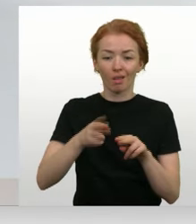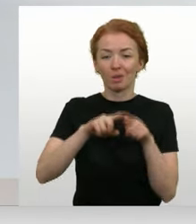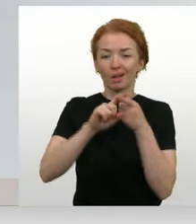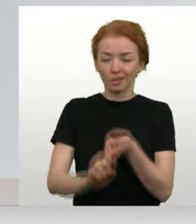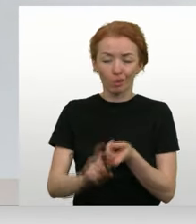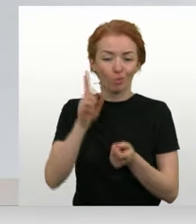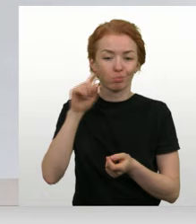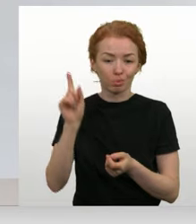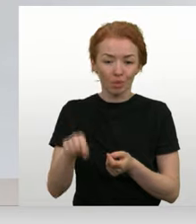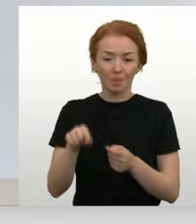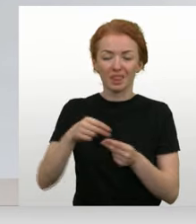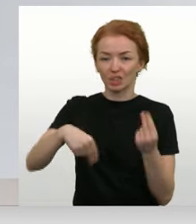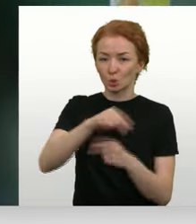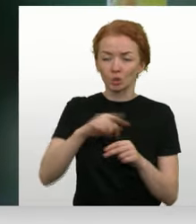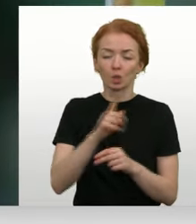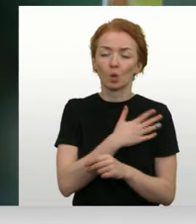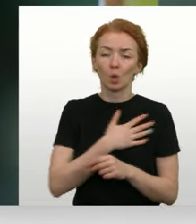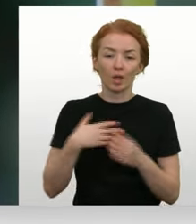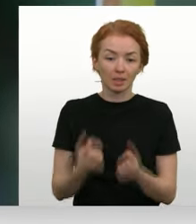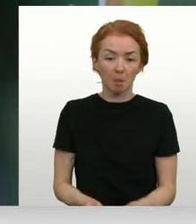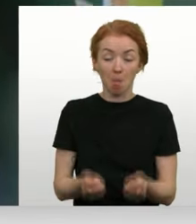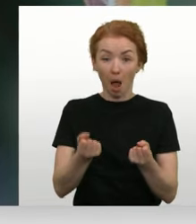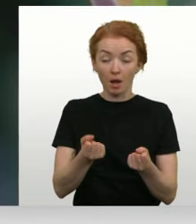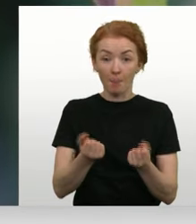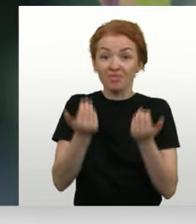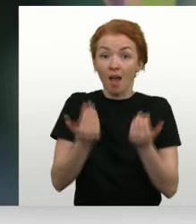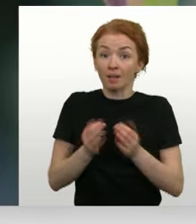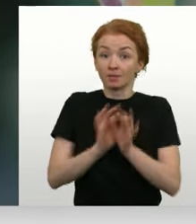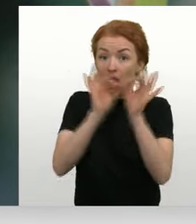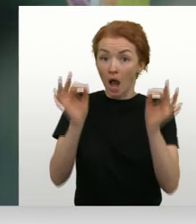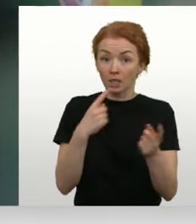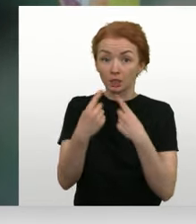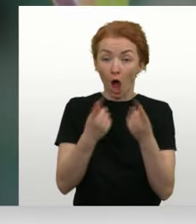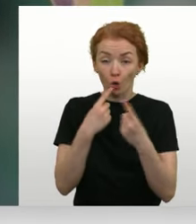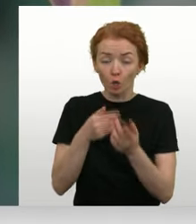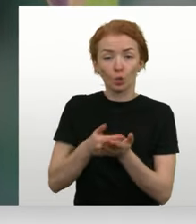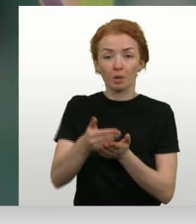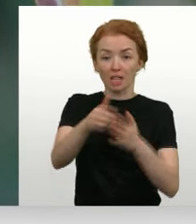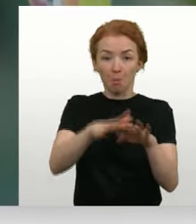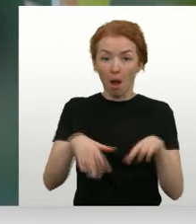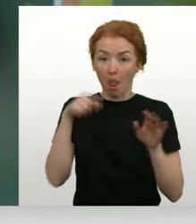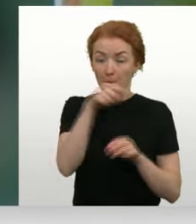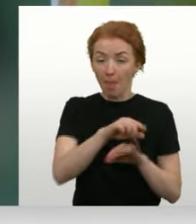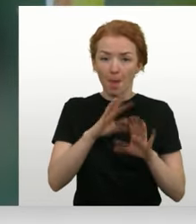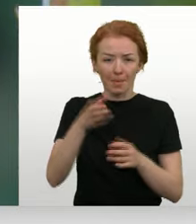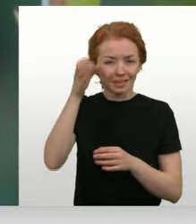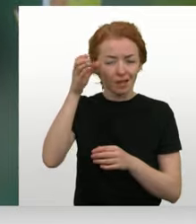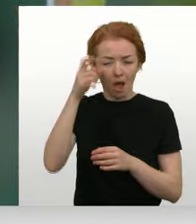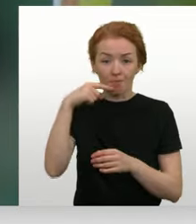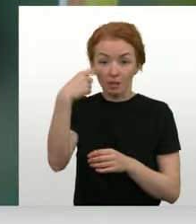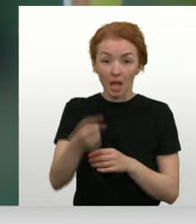tā diskusija ir ļoti smaga. Diskusijas tikai sākušās un turpināsies parlamentā. Tikmēr zinātnieki lēš, ka